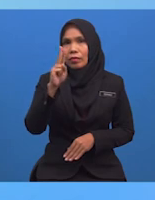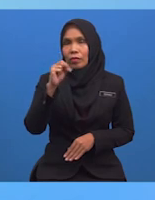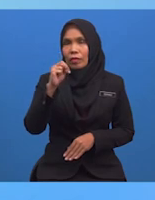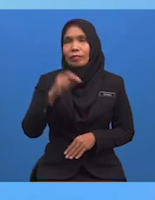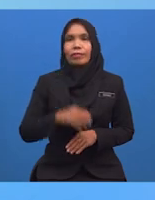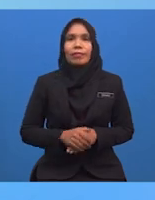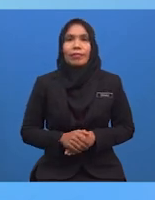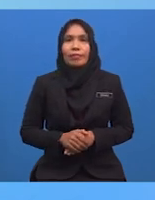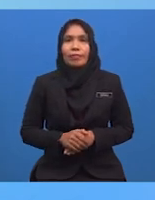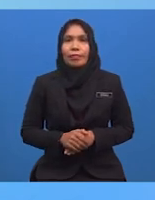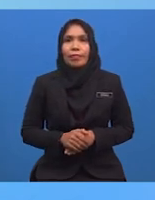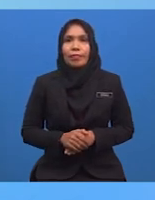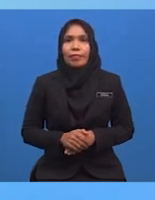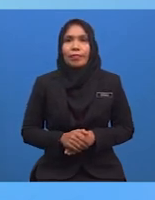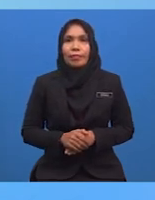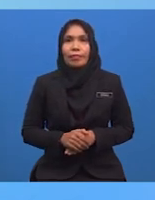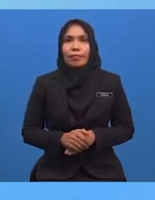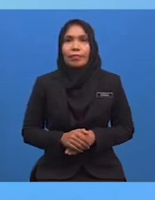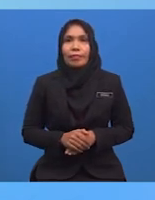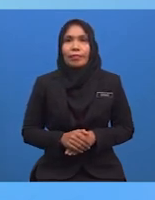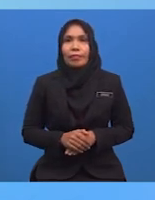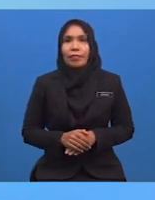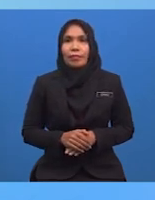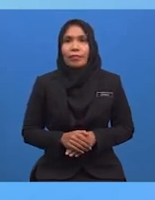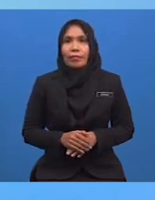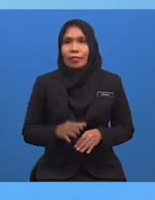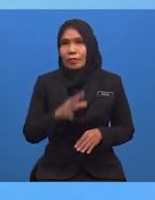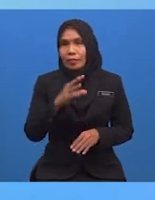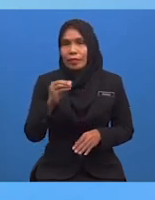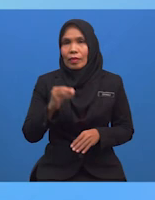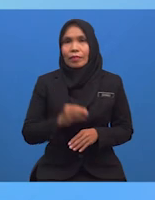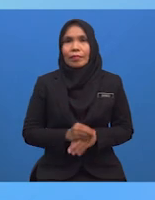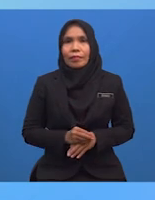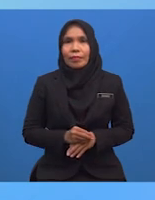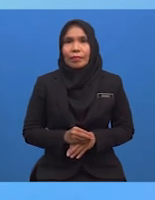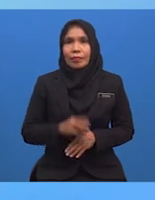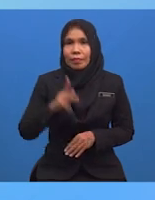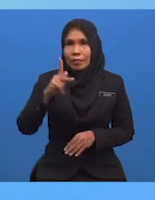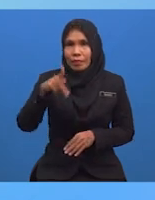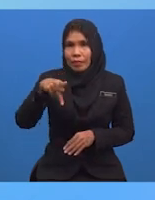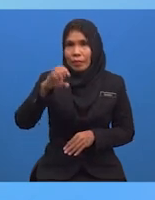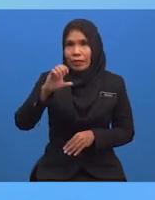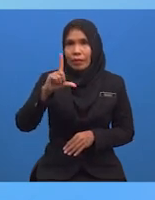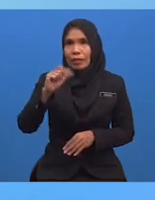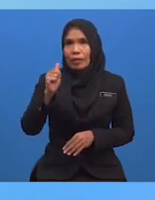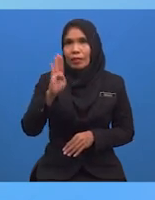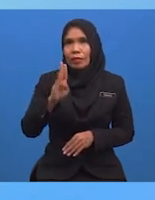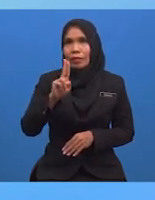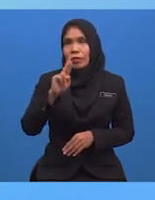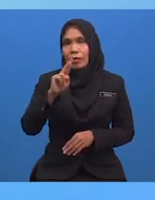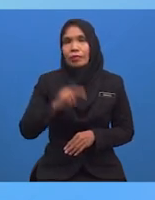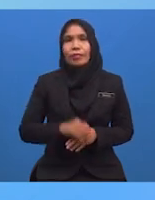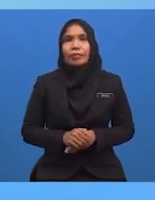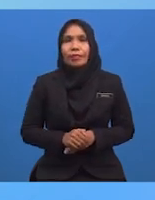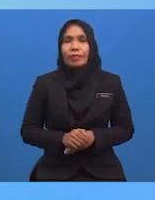kadar bunga ke atas pinjaman orang ramai dan pelabur turut naik, akan menyebabkan kenaikan